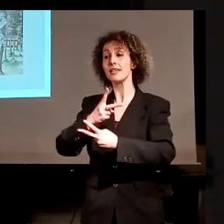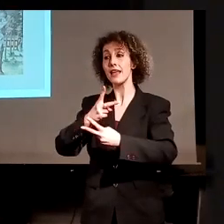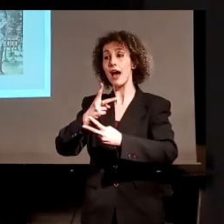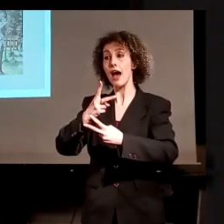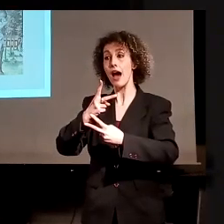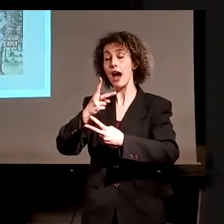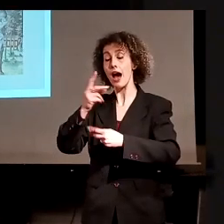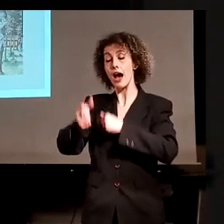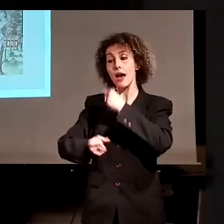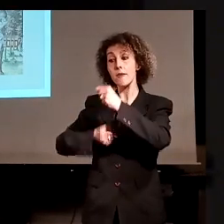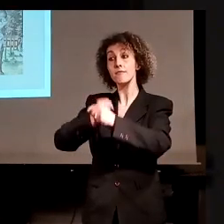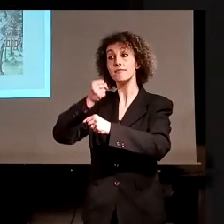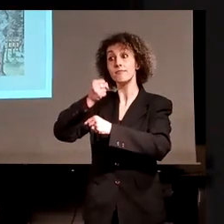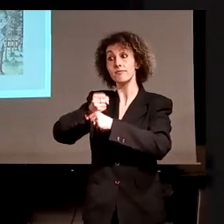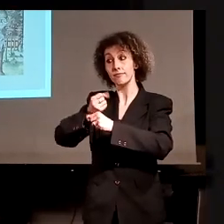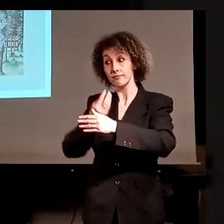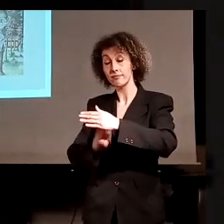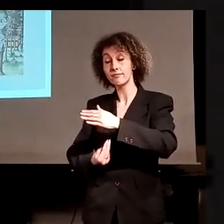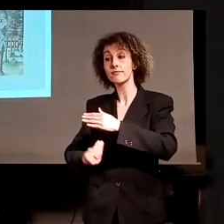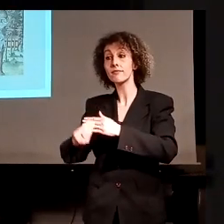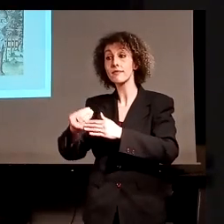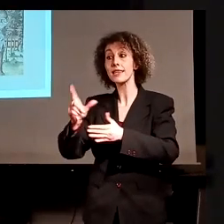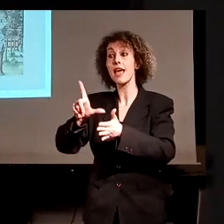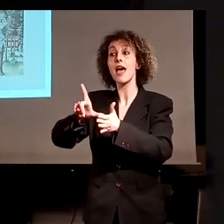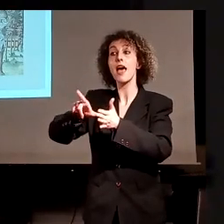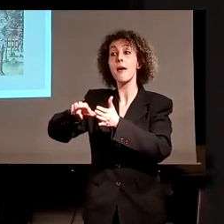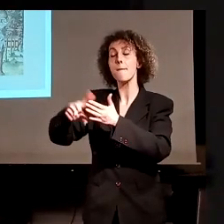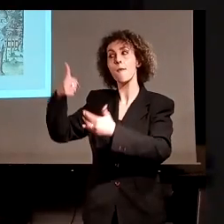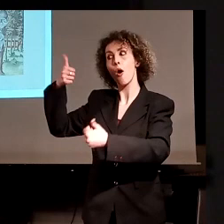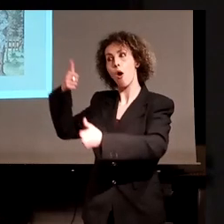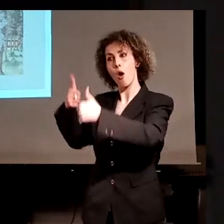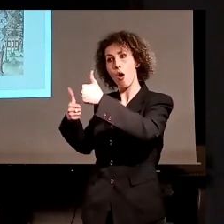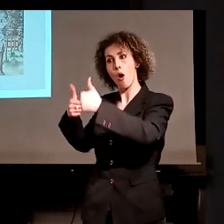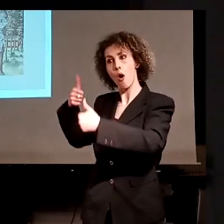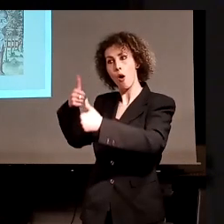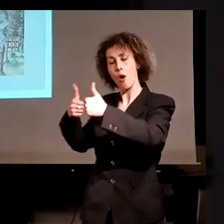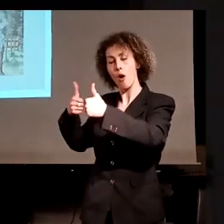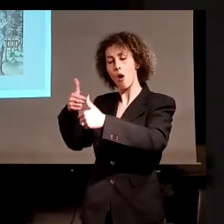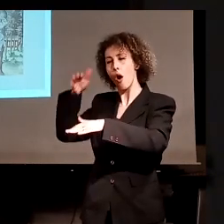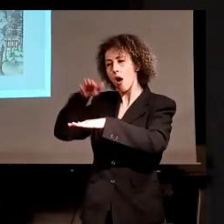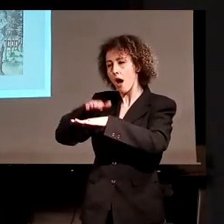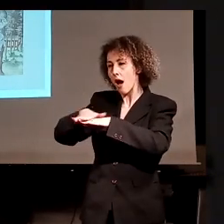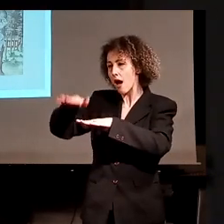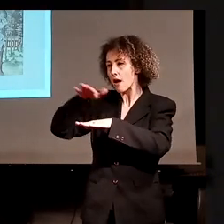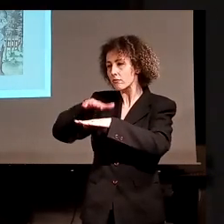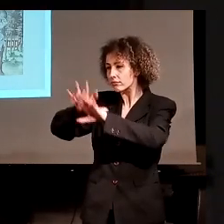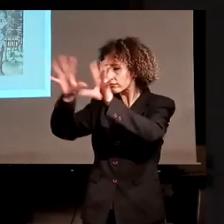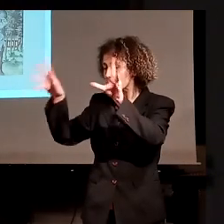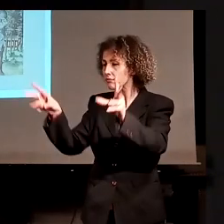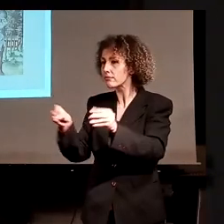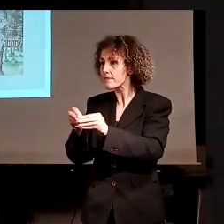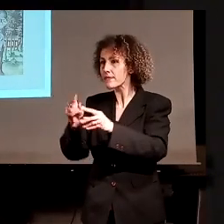è la storia emula del tempo deposito delle azioni testimone del